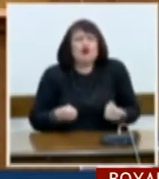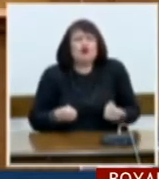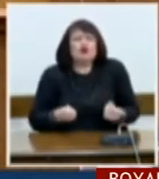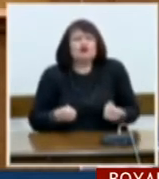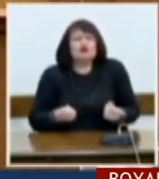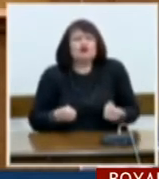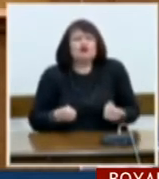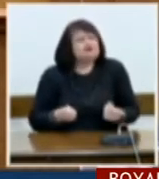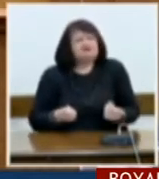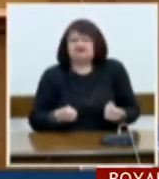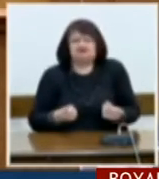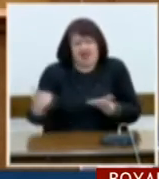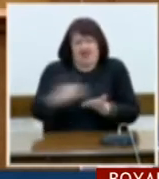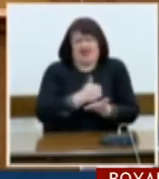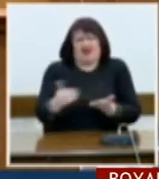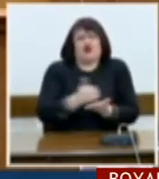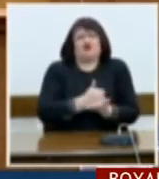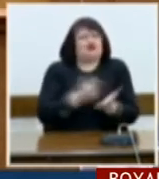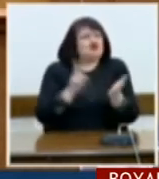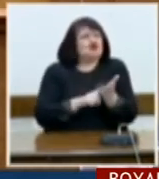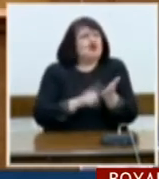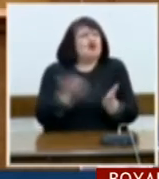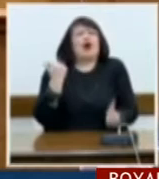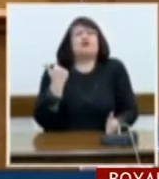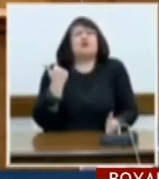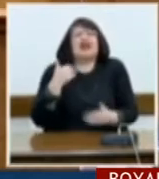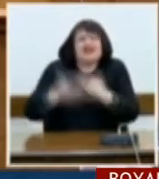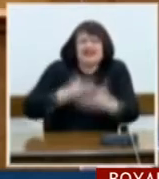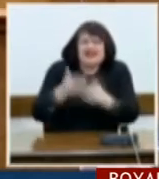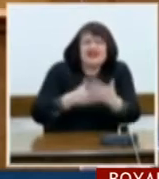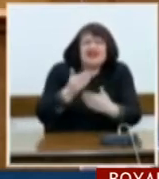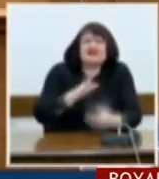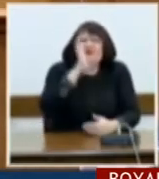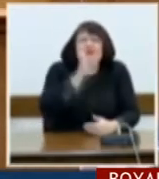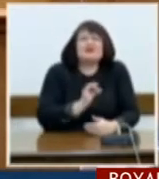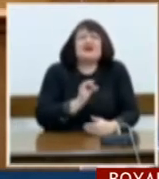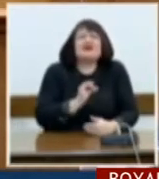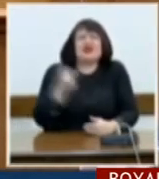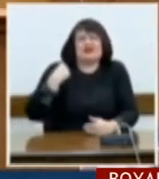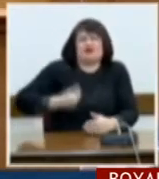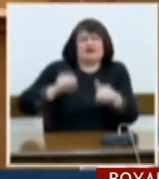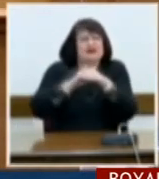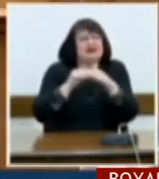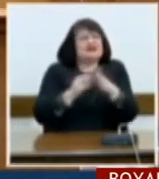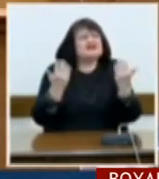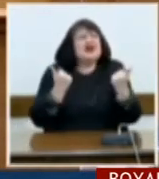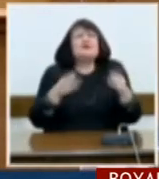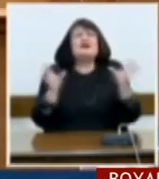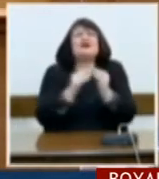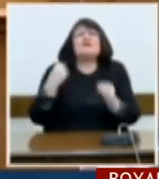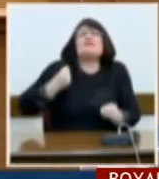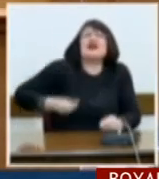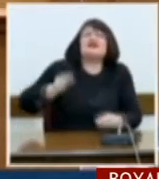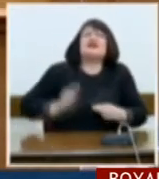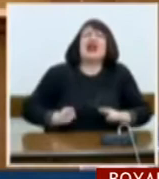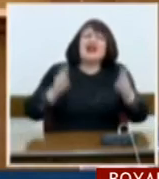και εξαιρετικά άδικος. Μια διαδικασία μετάβασης χωρίς ουσιαστικές δημόσιες επενδύσεις στον χώρο της πράσινης ενέργειας, στον χώρο της